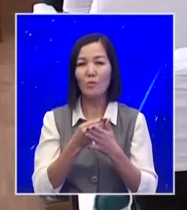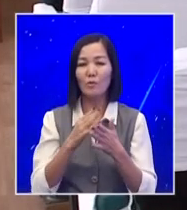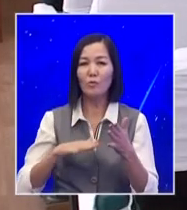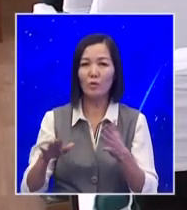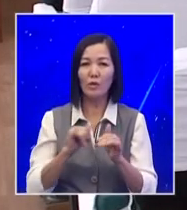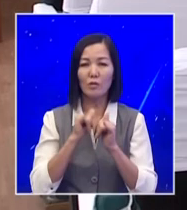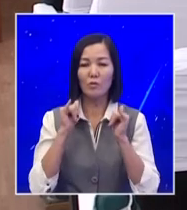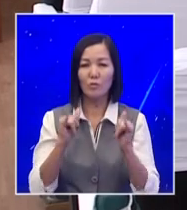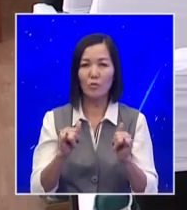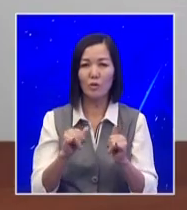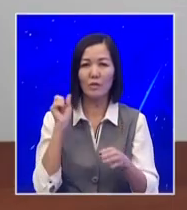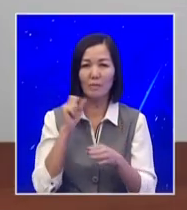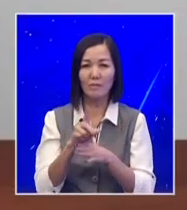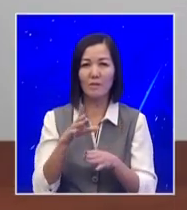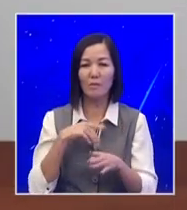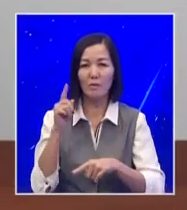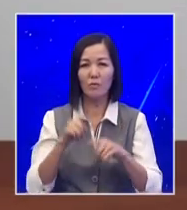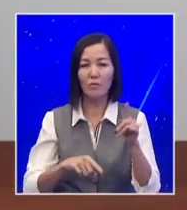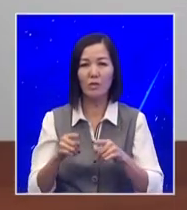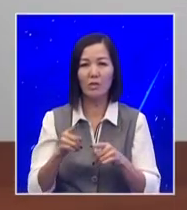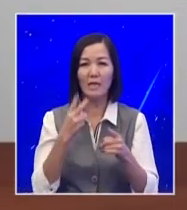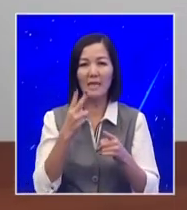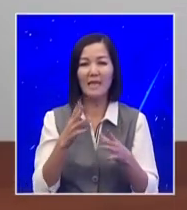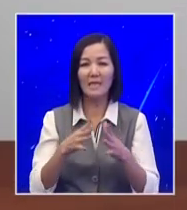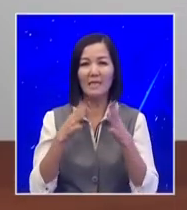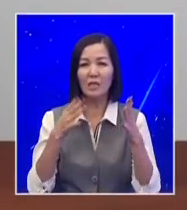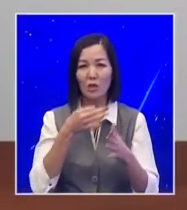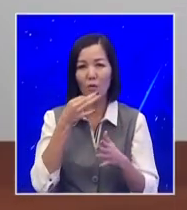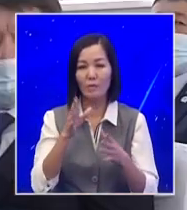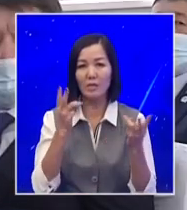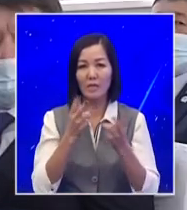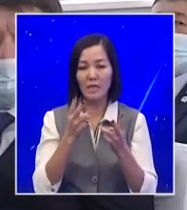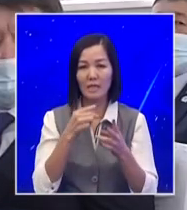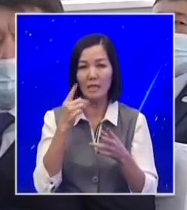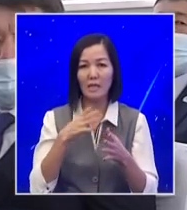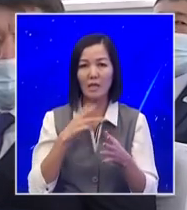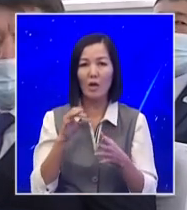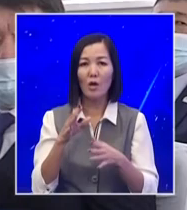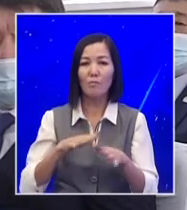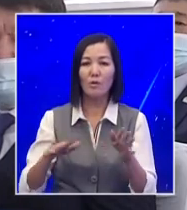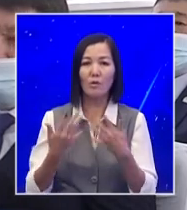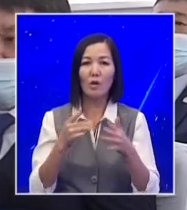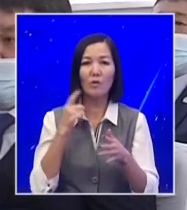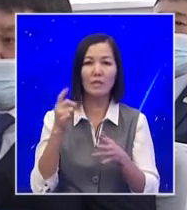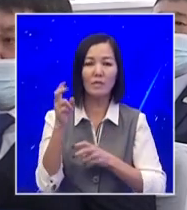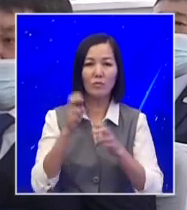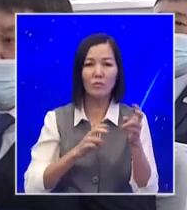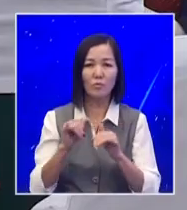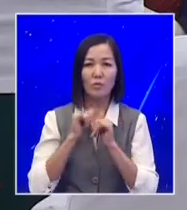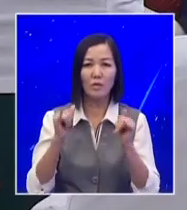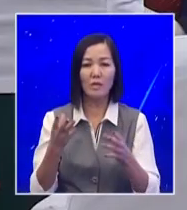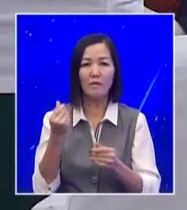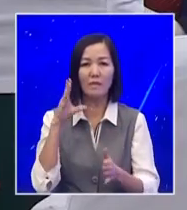түлет деп сенім артты. Туған жерде екі есе жауапкершілік жүктелетінін ескертті. Күреңбелі өлкесінің ауыл шаруашылығы мен өндірісін